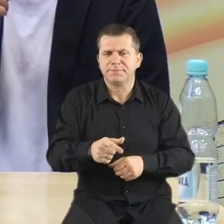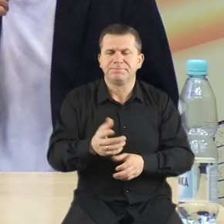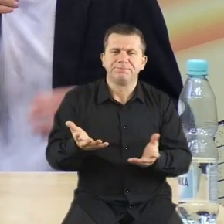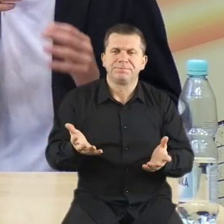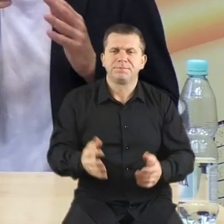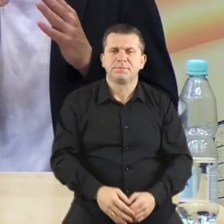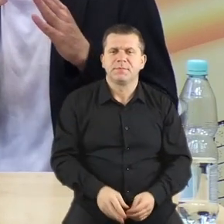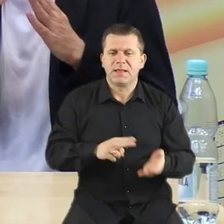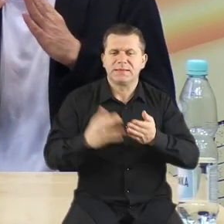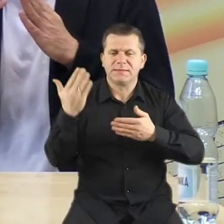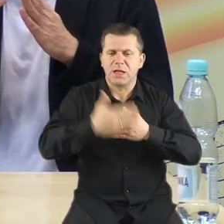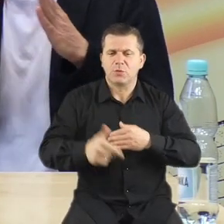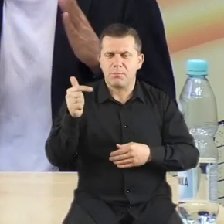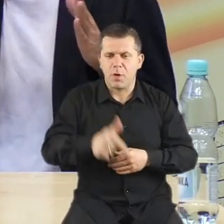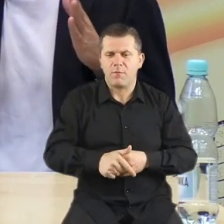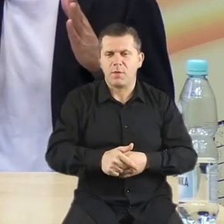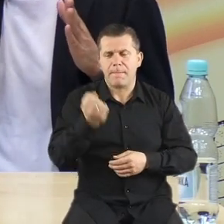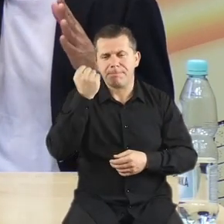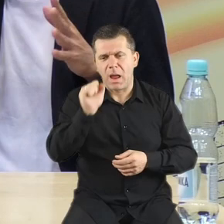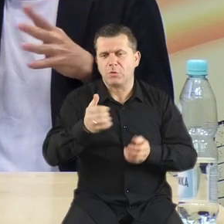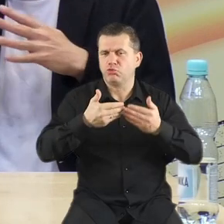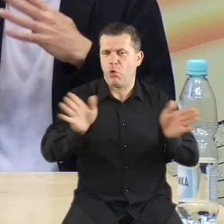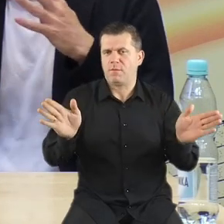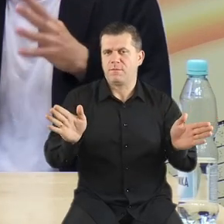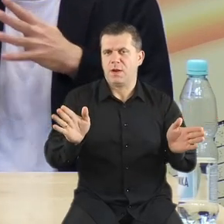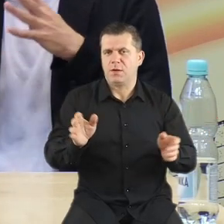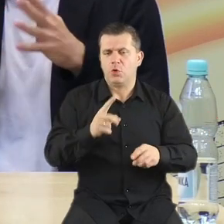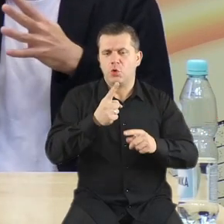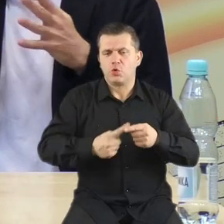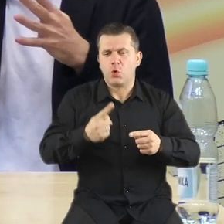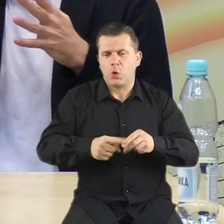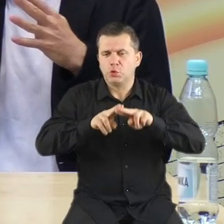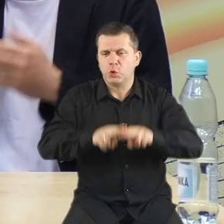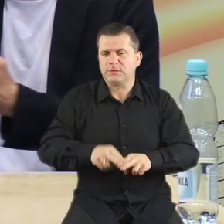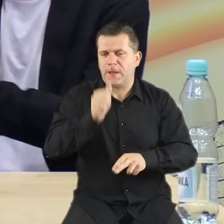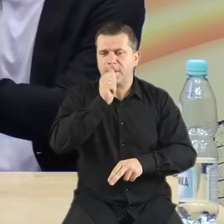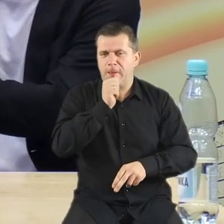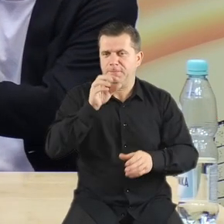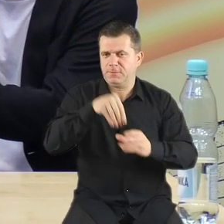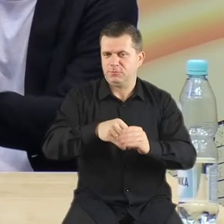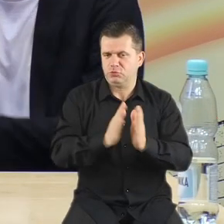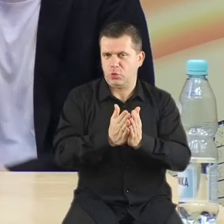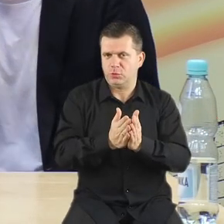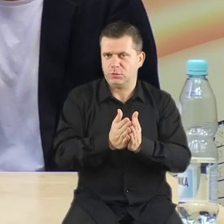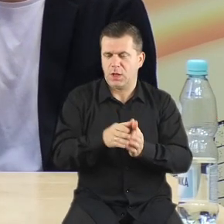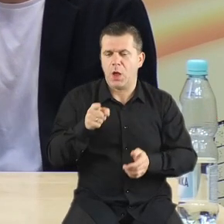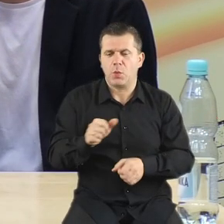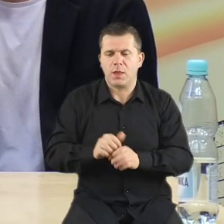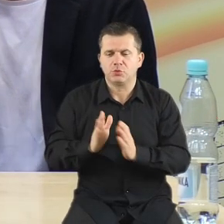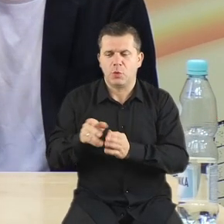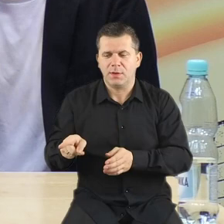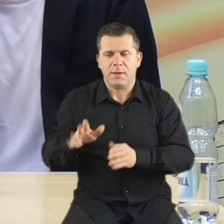że to zakończenie powinno być bardziej otwarte, trzeba jakiś rodzaj tajemnicy zostawić w tej książce. Także tutaj tej tajemnicy jest